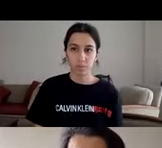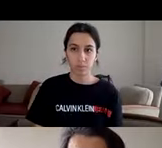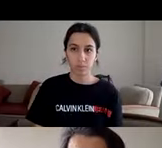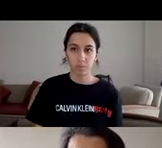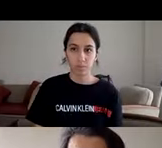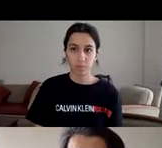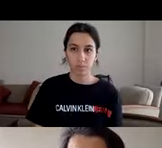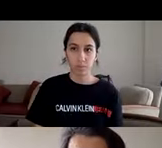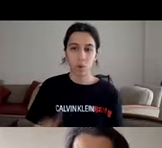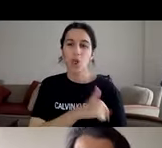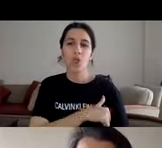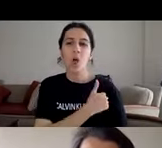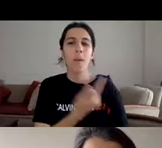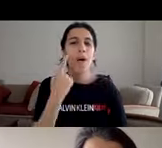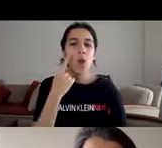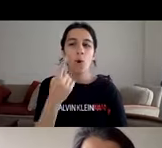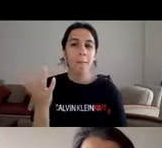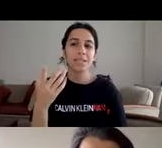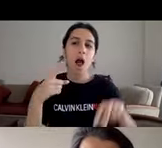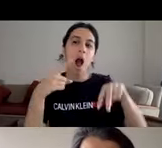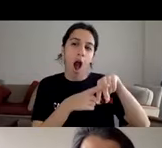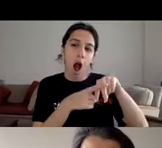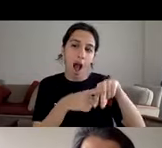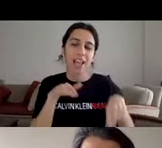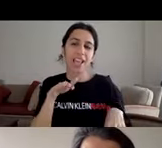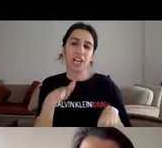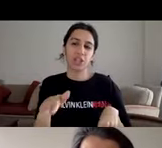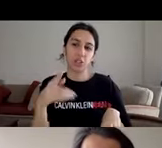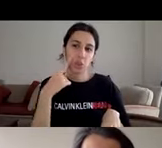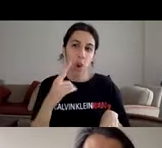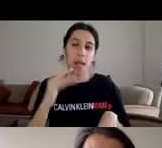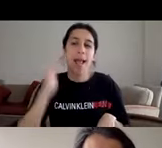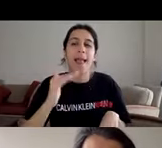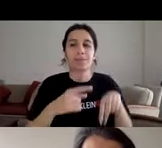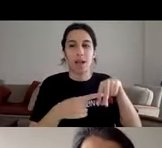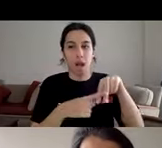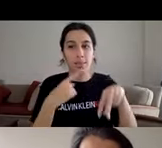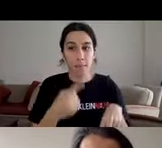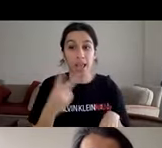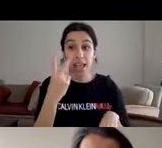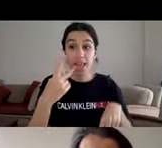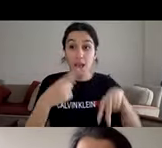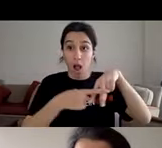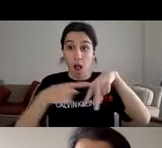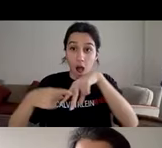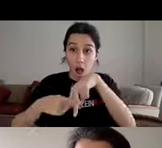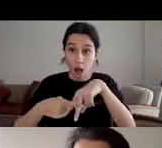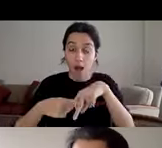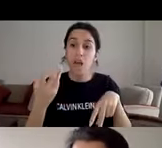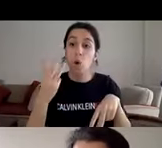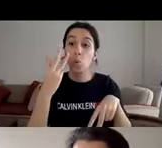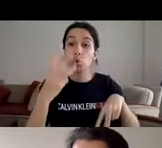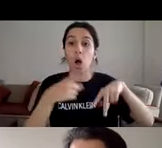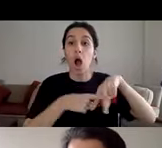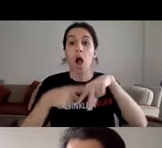göre işte A giriş seviyesi kabul edilebilir. Minimum standarttır. Çift A ve 3A. 3A